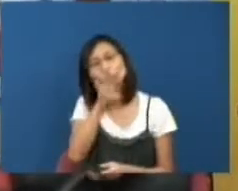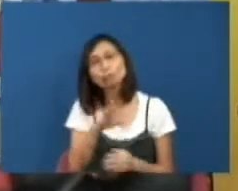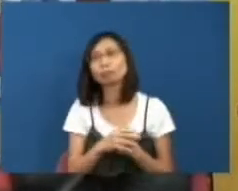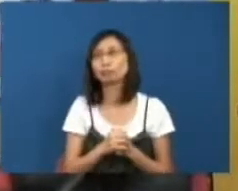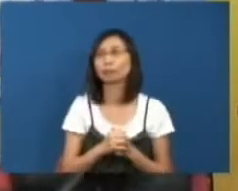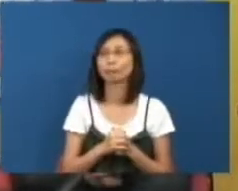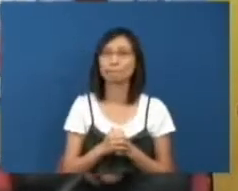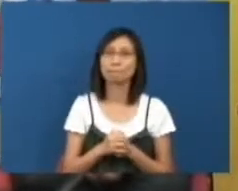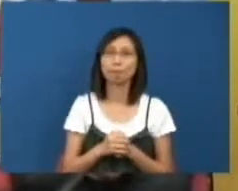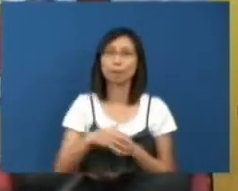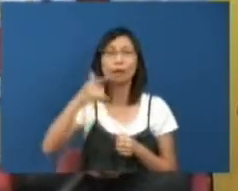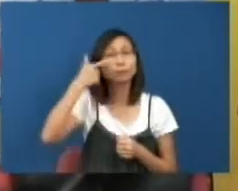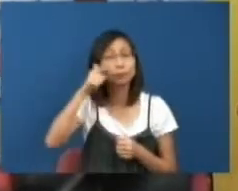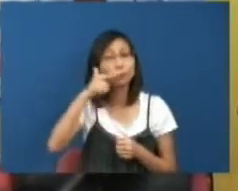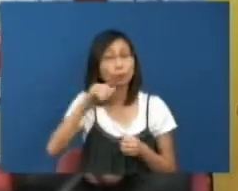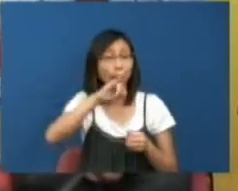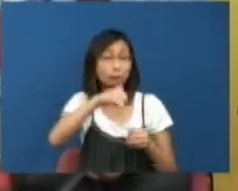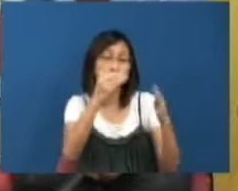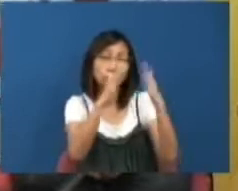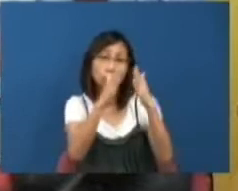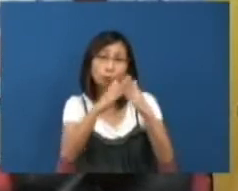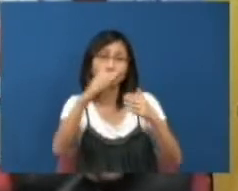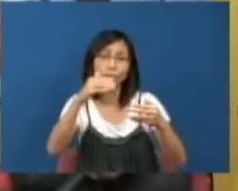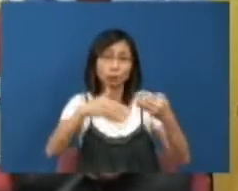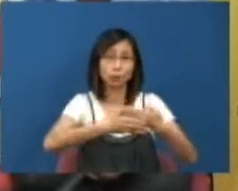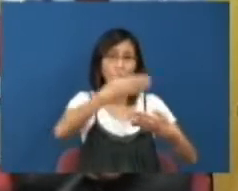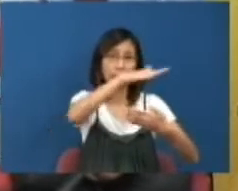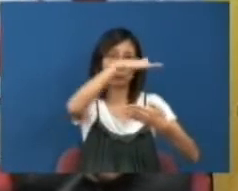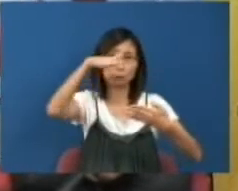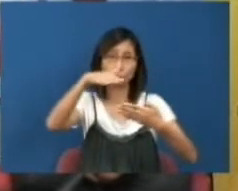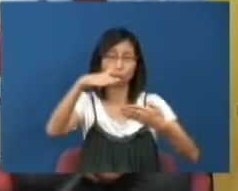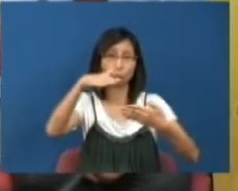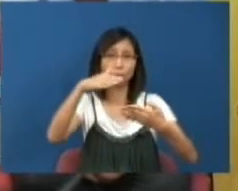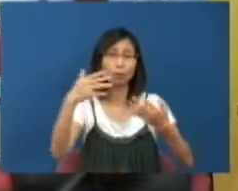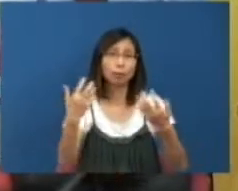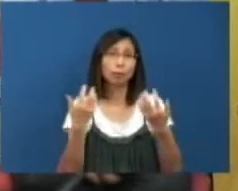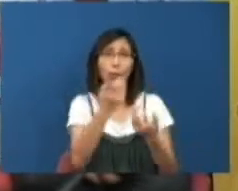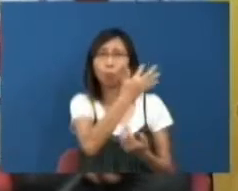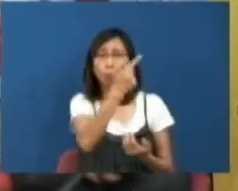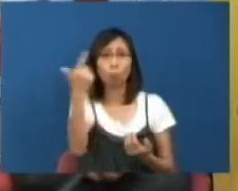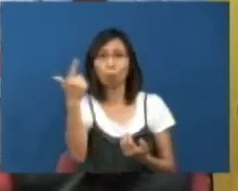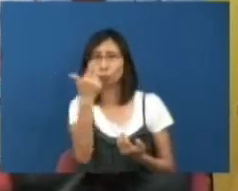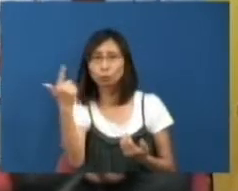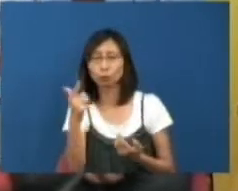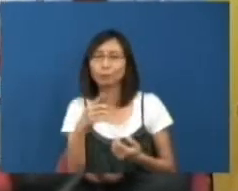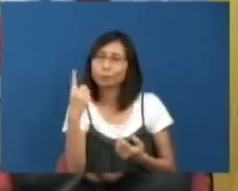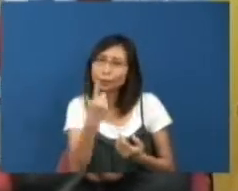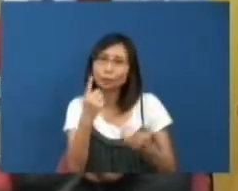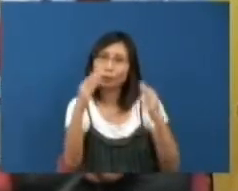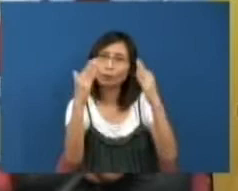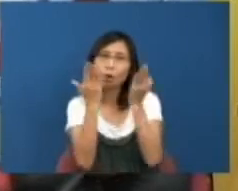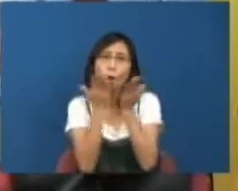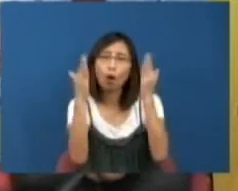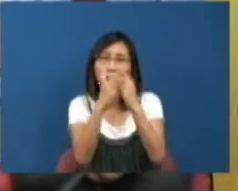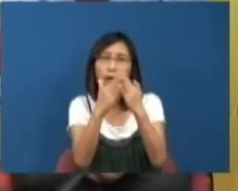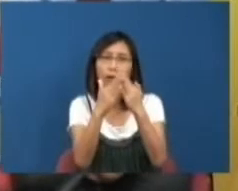題？ 冇錯啦，因為喺新界啲丁屋咧，如果你天台咗，嗰、那個數量多啊嘛。 係啊， 咁你靠一間學校。靠一啲公眾門